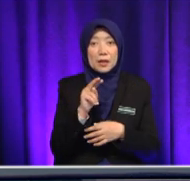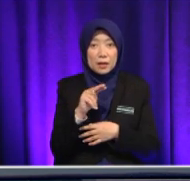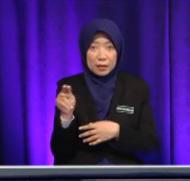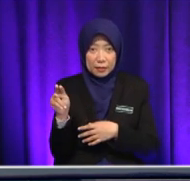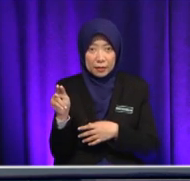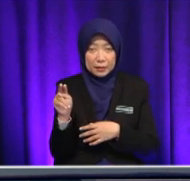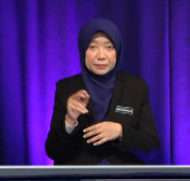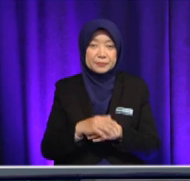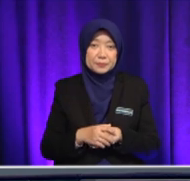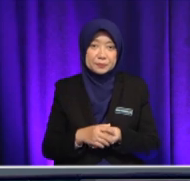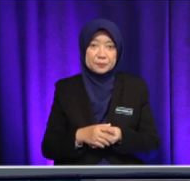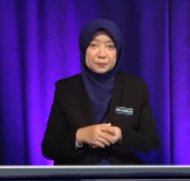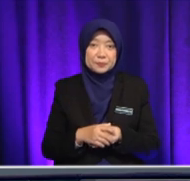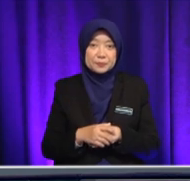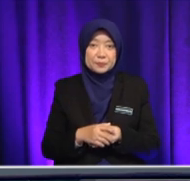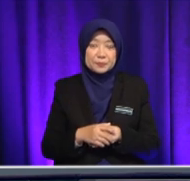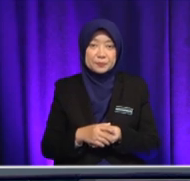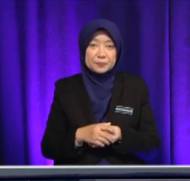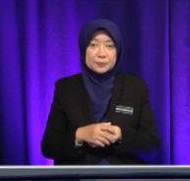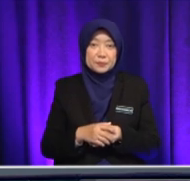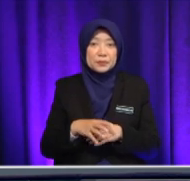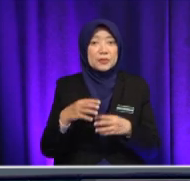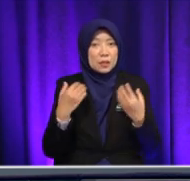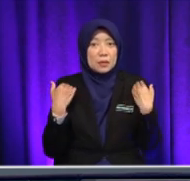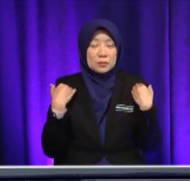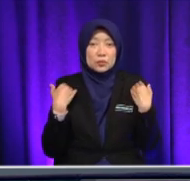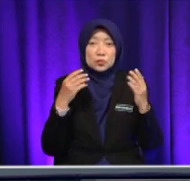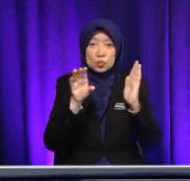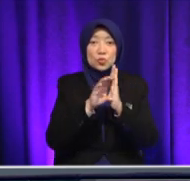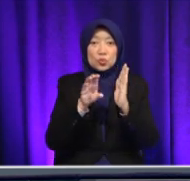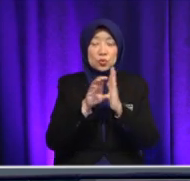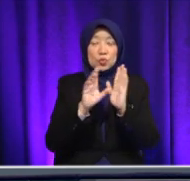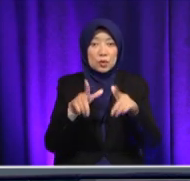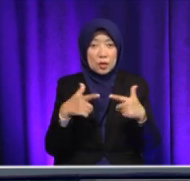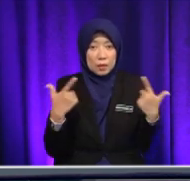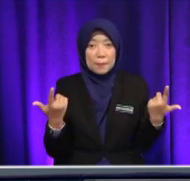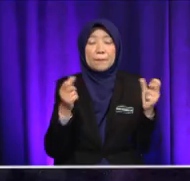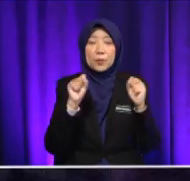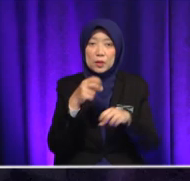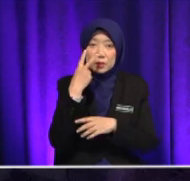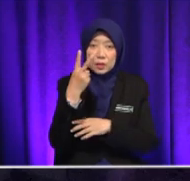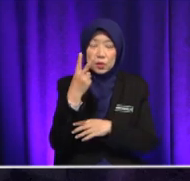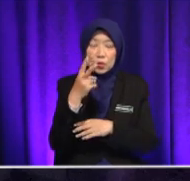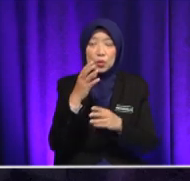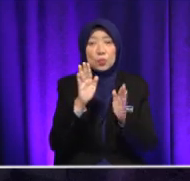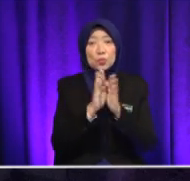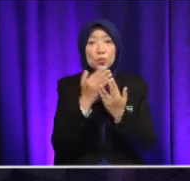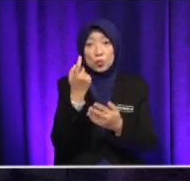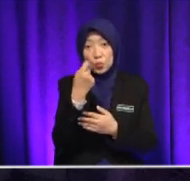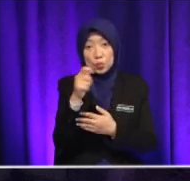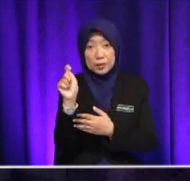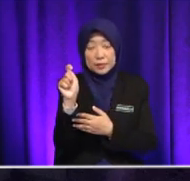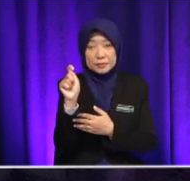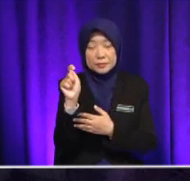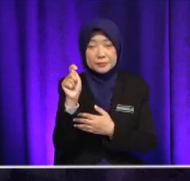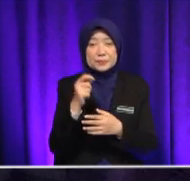So kita ada contoh-contoh yang lain, boleh semak daripada semua buku teks ataupun